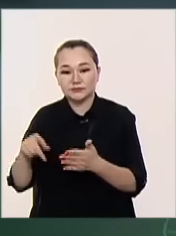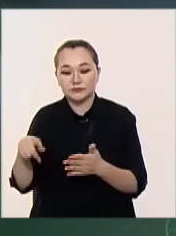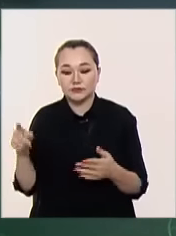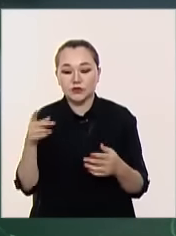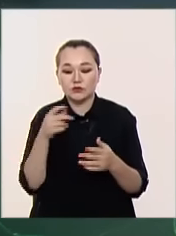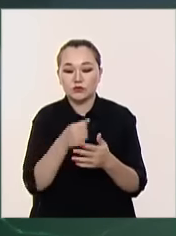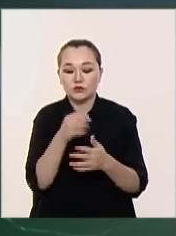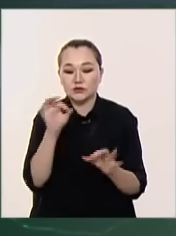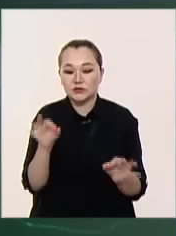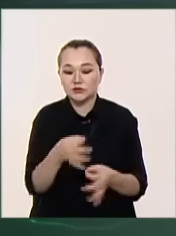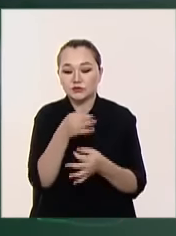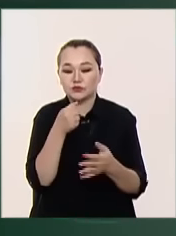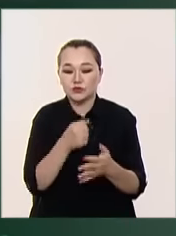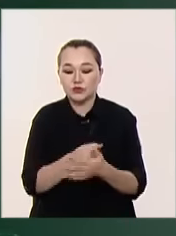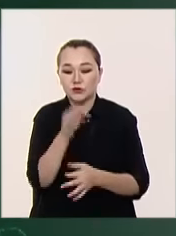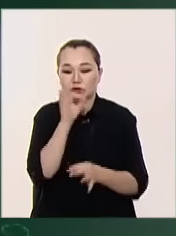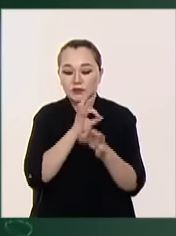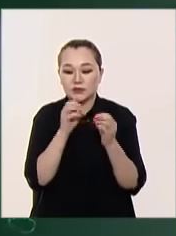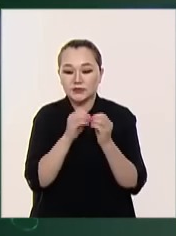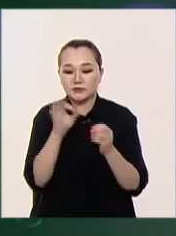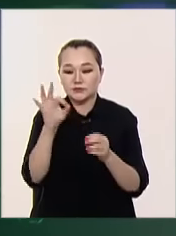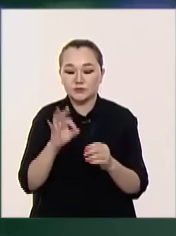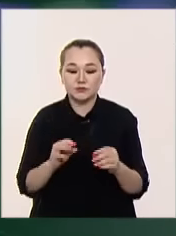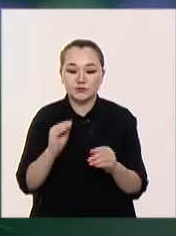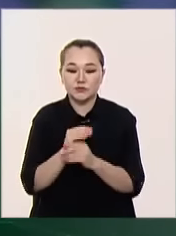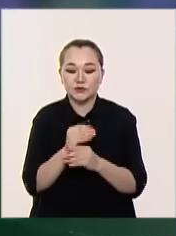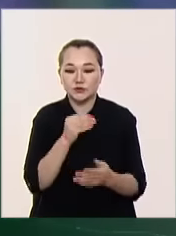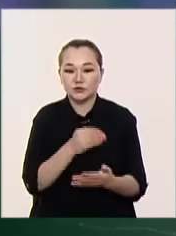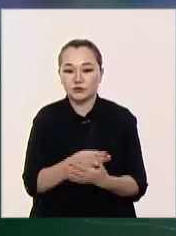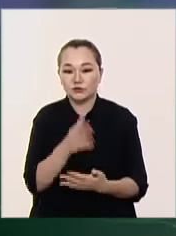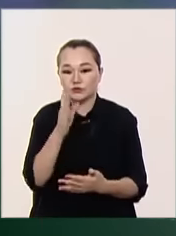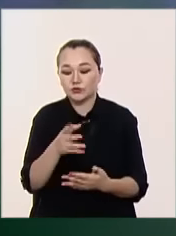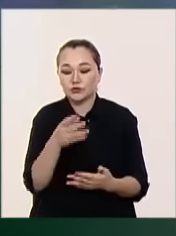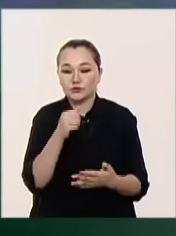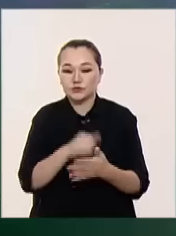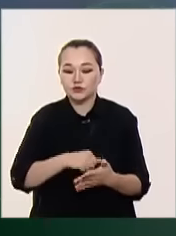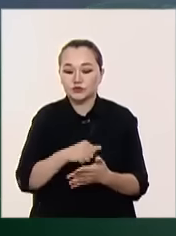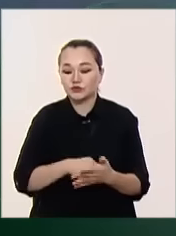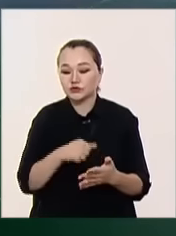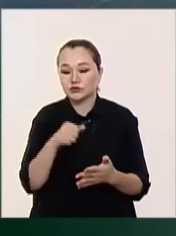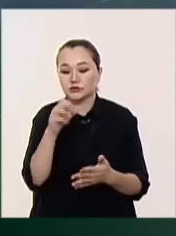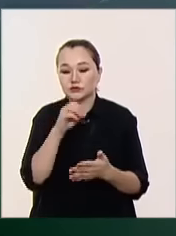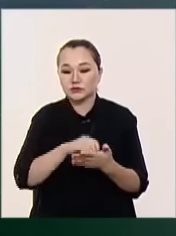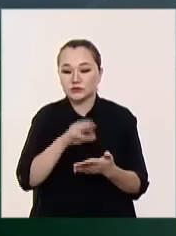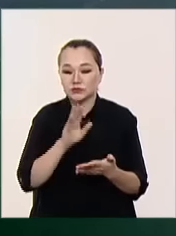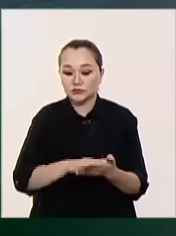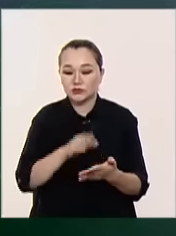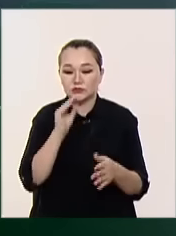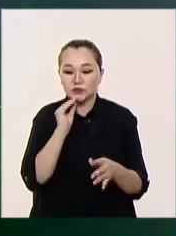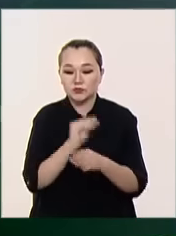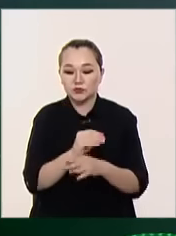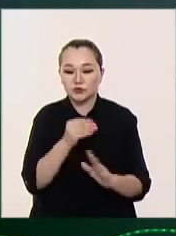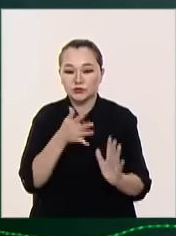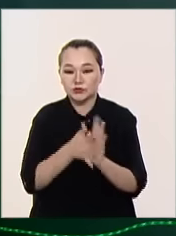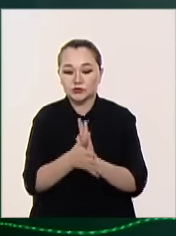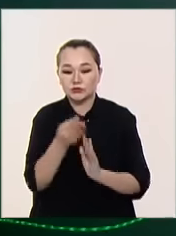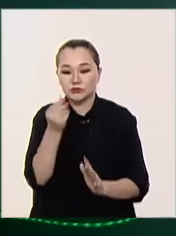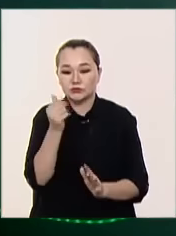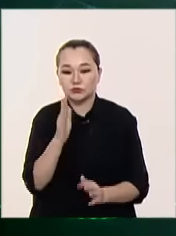бастап барлық дәрі-дәрмек түрінің 10%-ға қымбаттауына әкеледі деп отыр. Себебі сандық таңбалау дәрханаларға қосымша шығын болатын